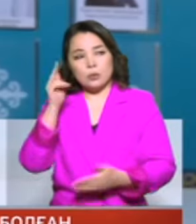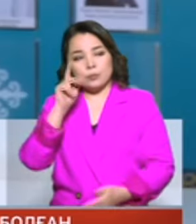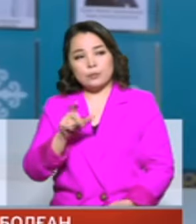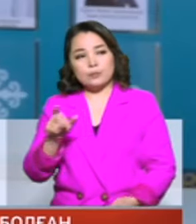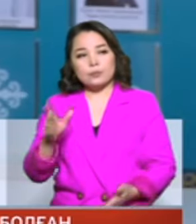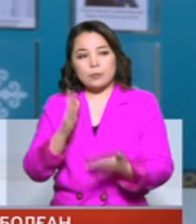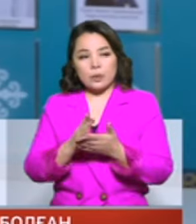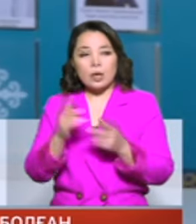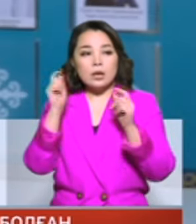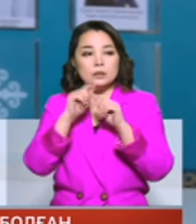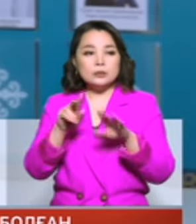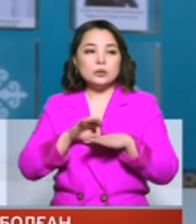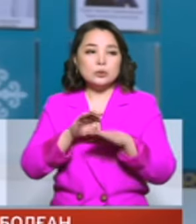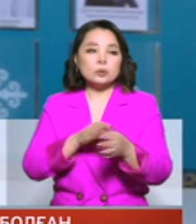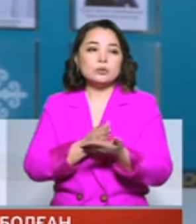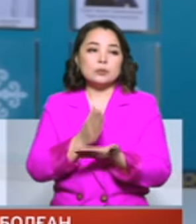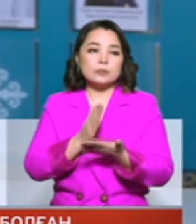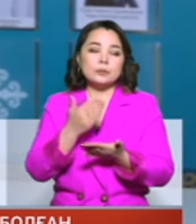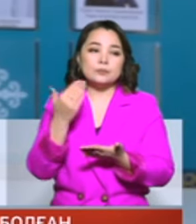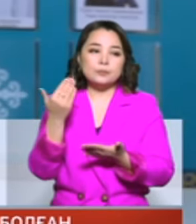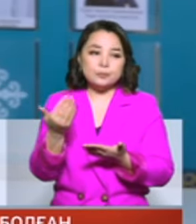Мектеп саласында жұмыс жасаған